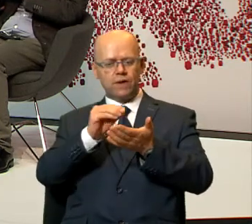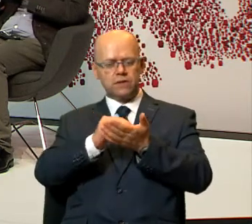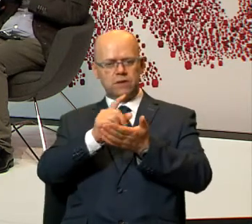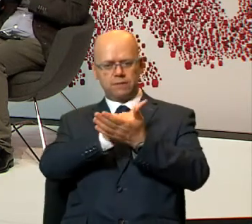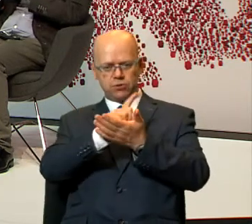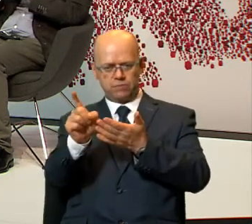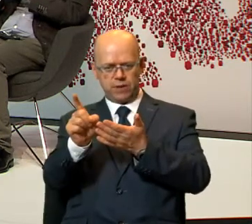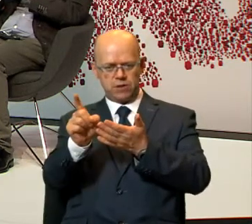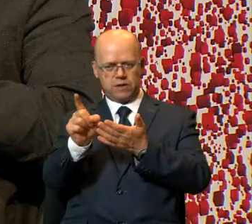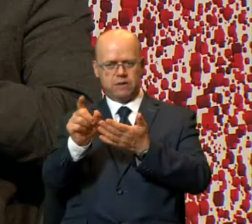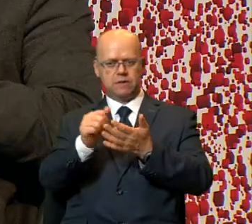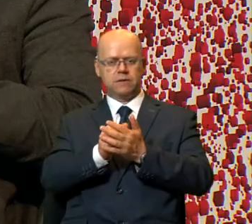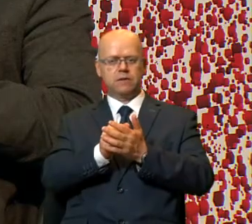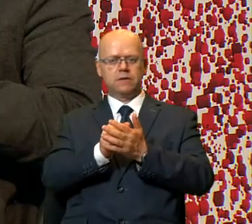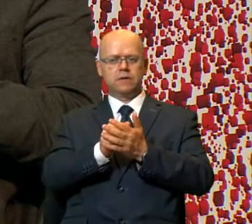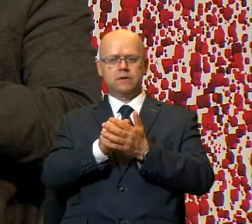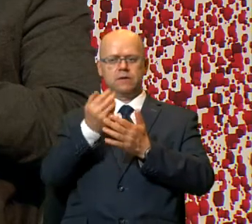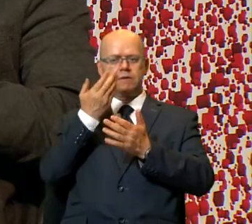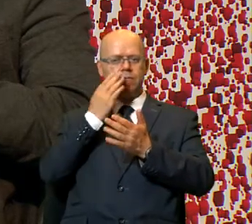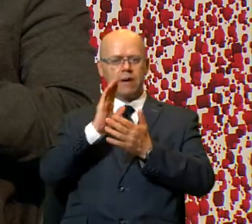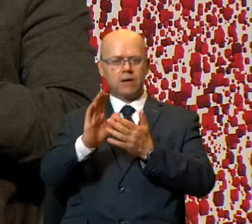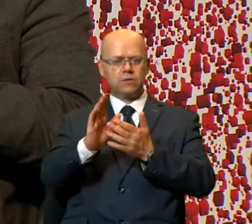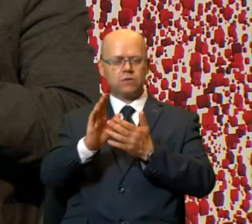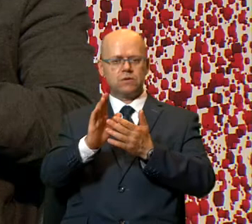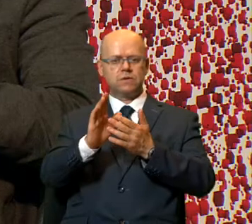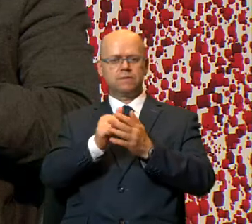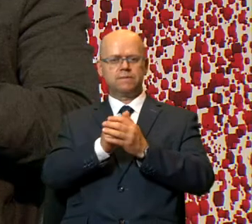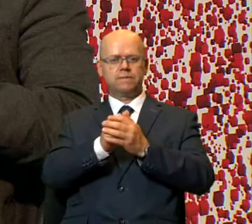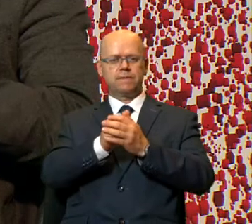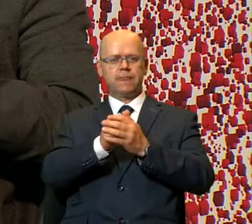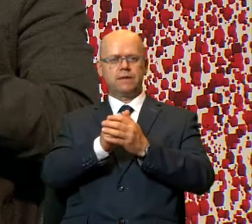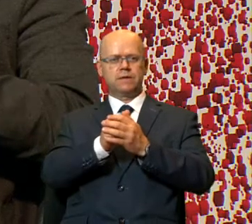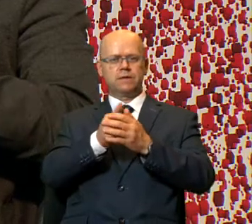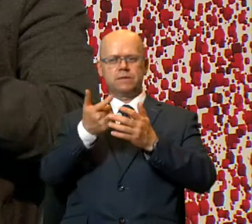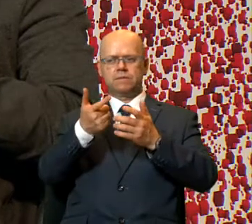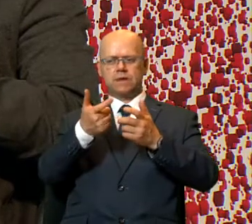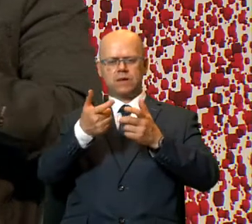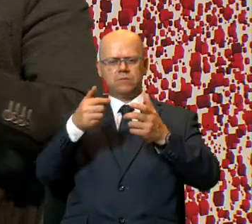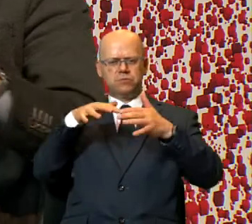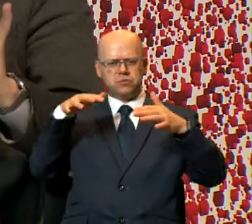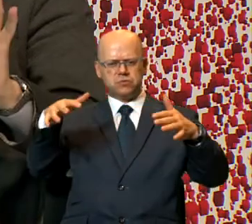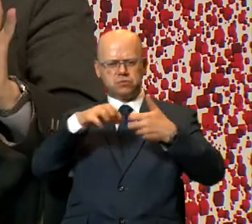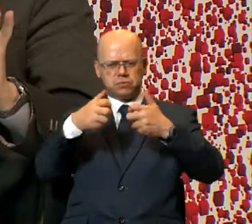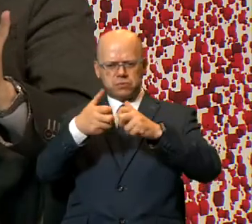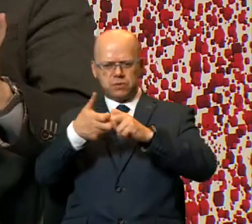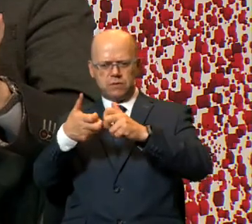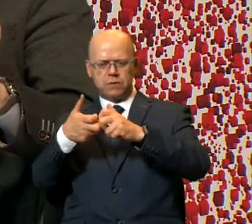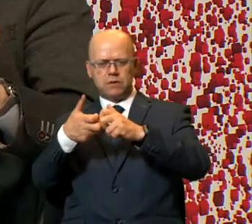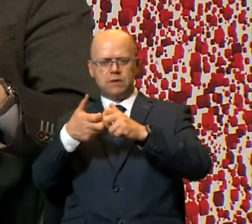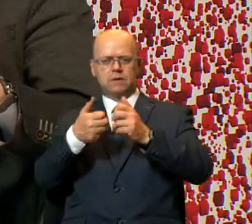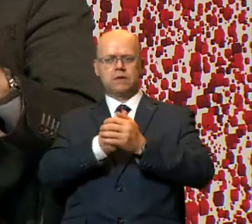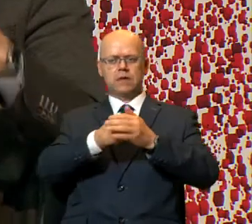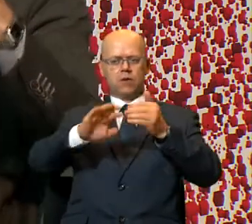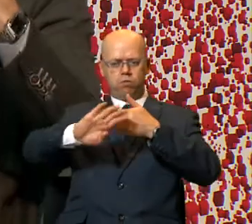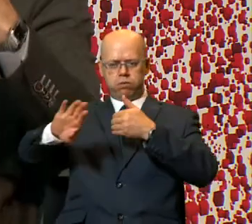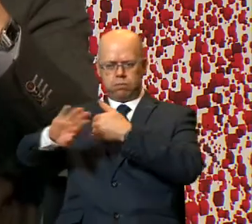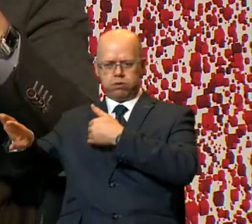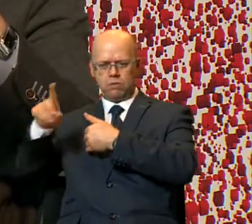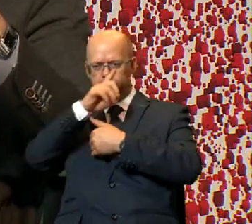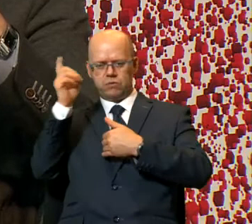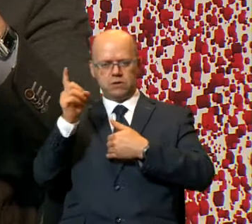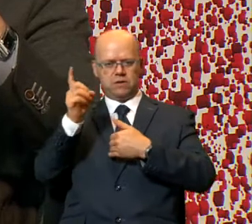przyspieszenie w bardzo gęstej substancji, który poskutkował alienacją, wyobcowaniem. Ludzie pomyśleli,